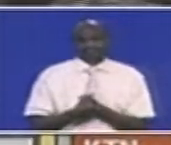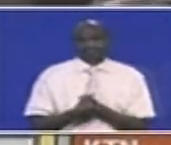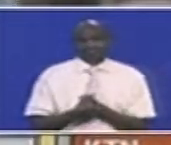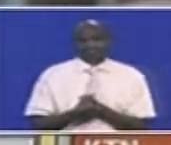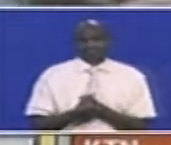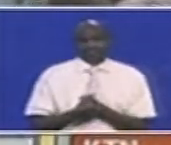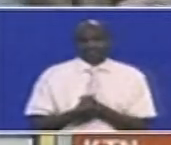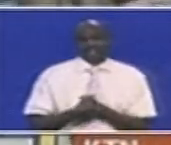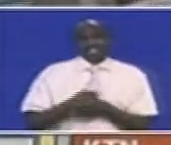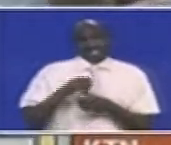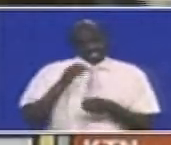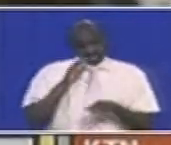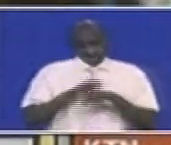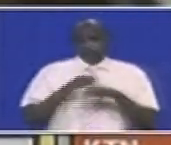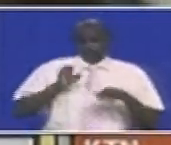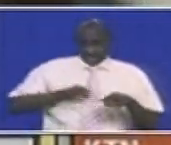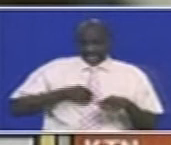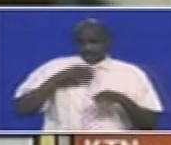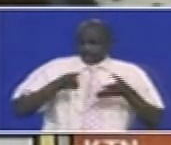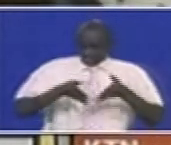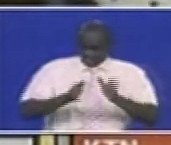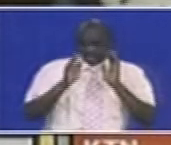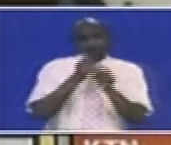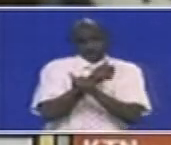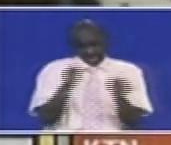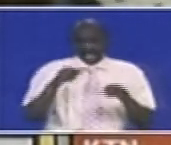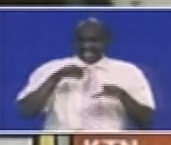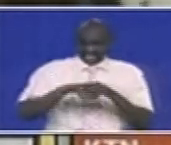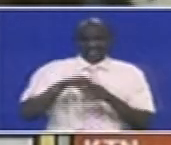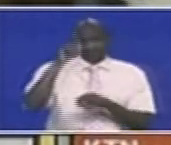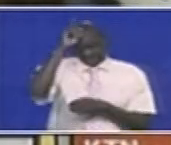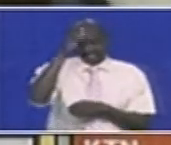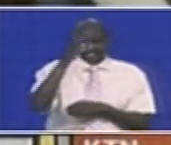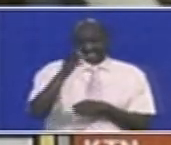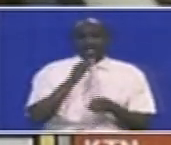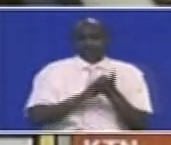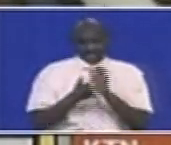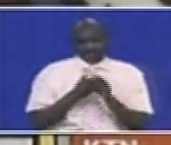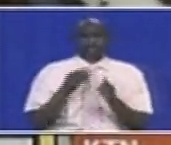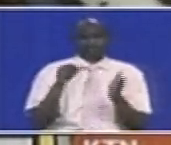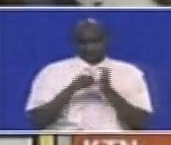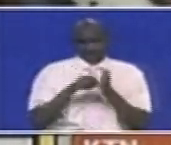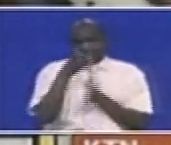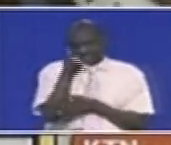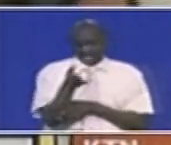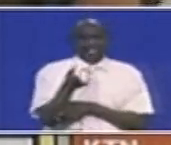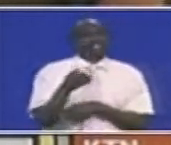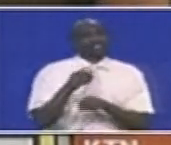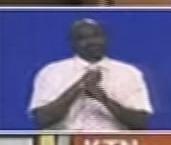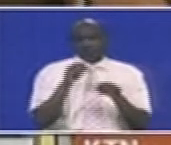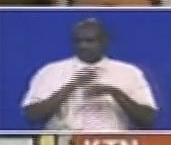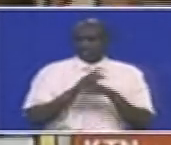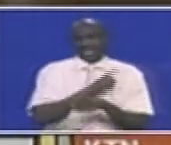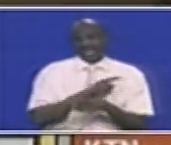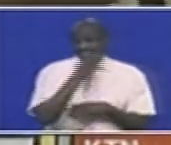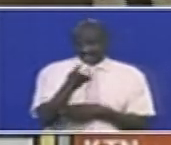Kwa bahati kwa wanawake wanaojifungua salama hasa katika maeneo ya mashinani bila usaidizi wa madaktari au wakunga, kwani kulingana na utafiti